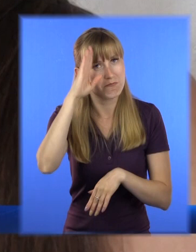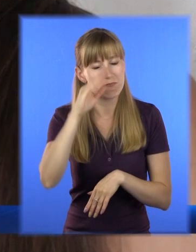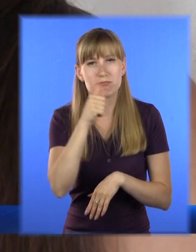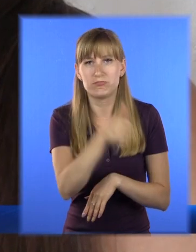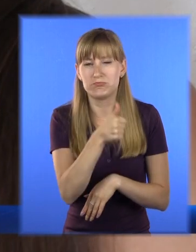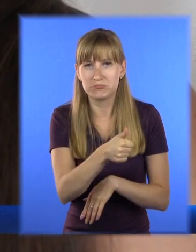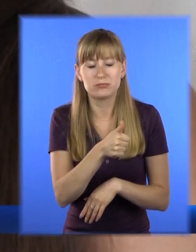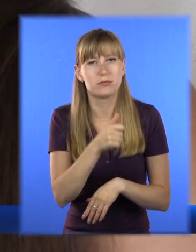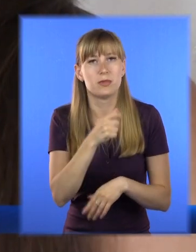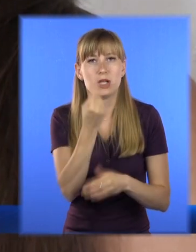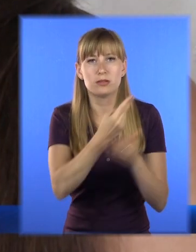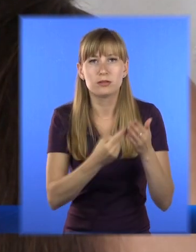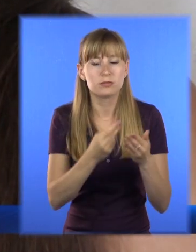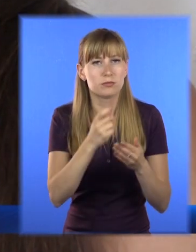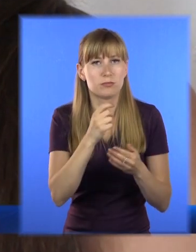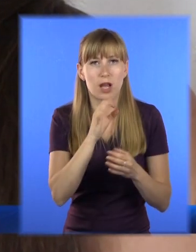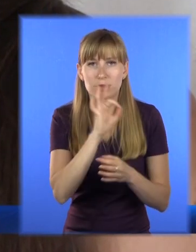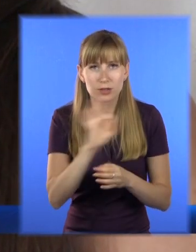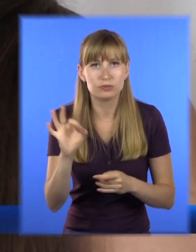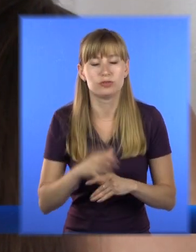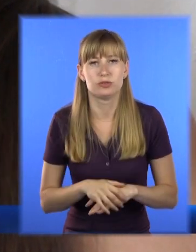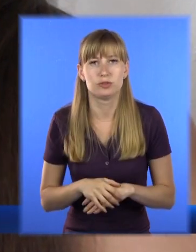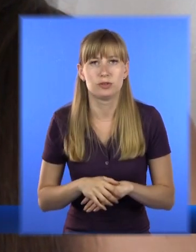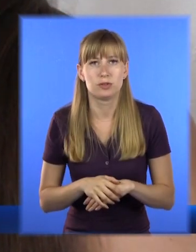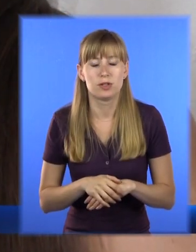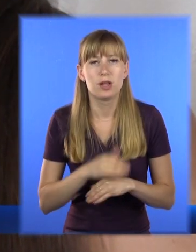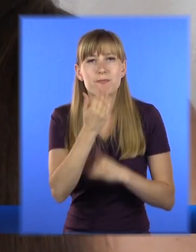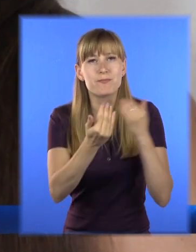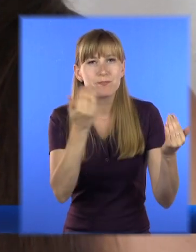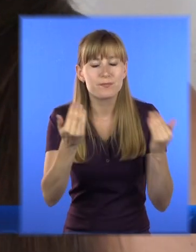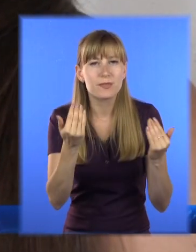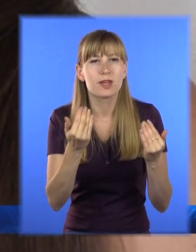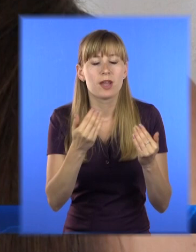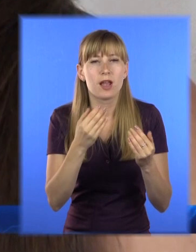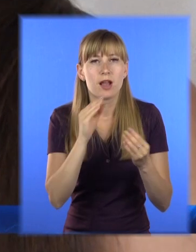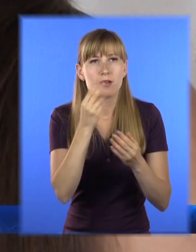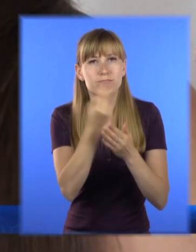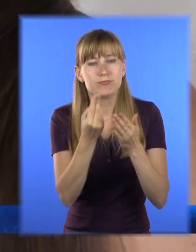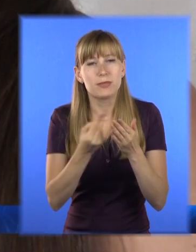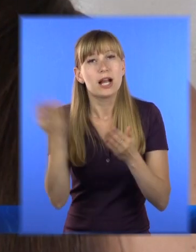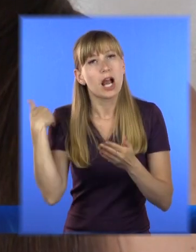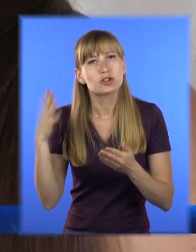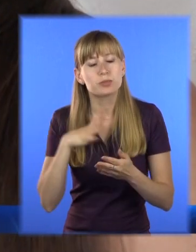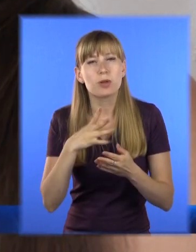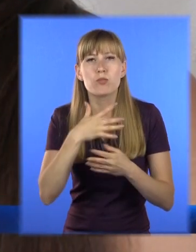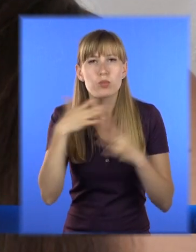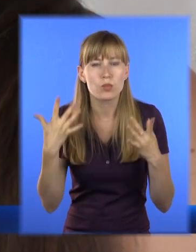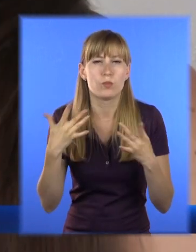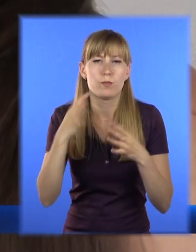открыли для себя это имя. Работ тогда было не так уж и много, и были это в основном